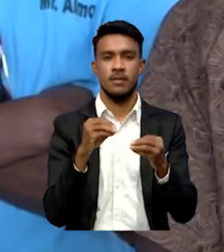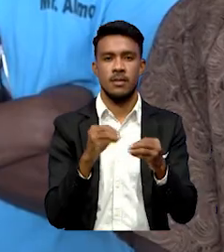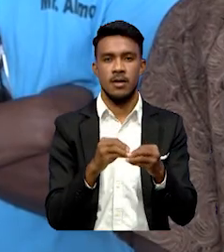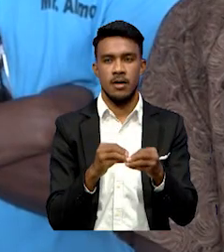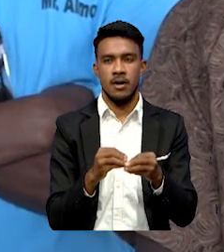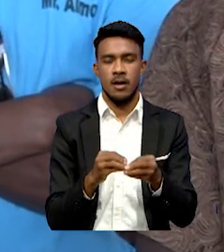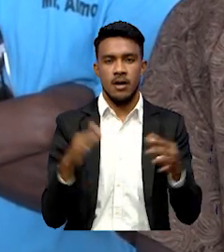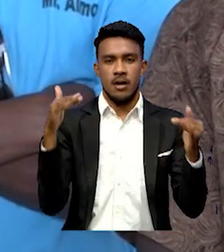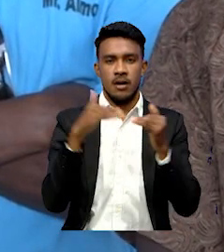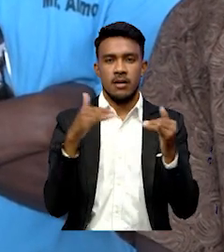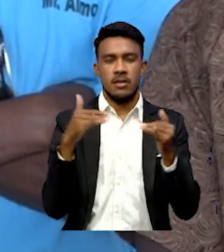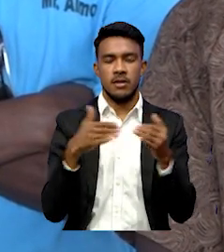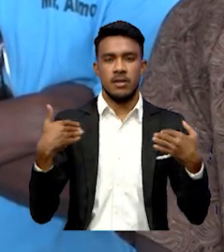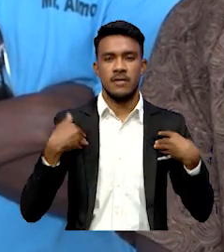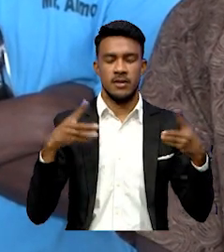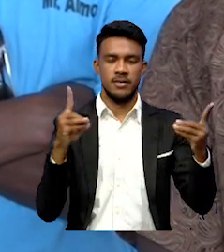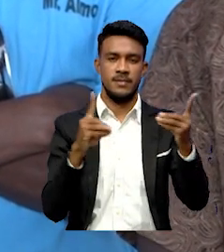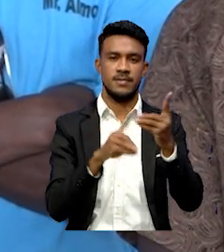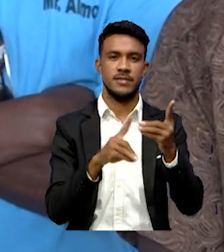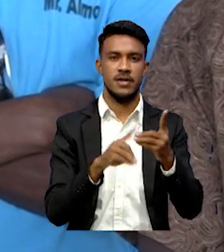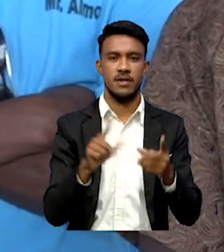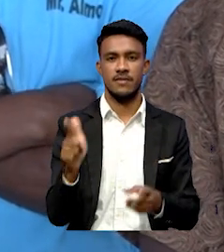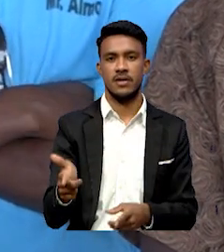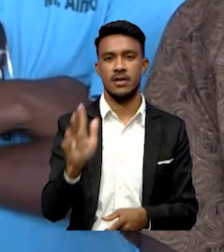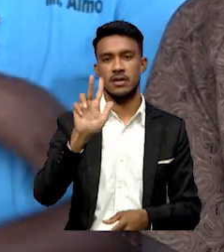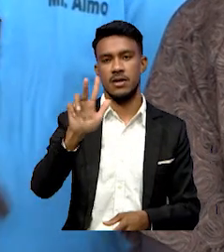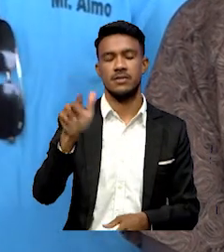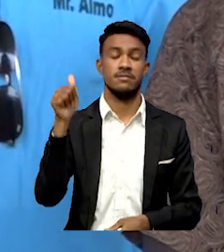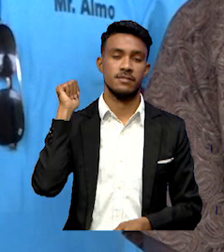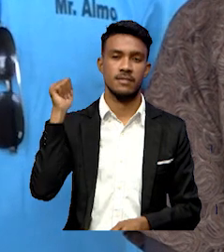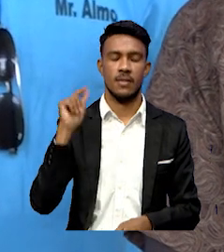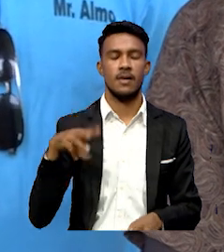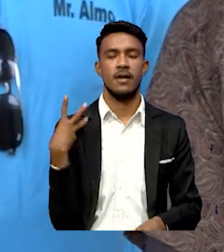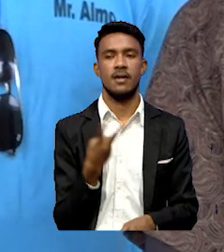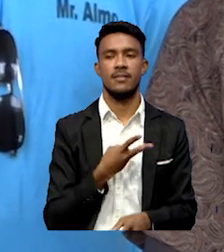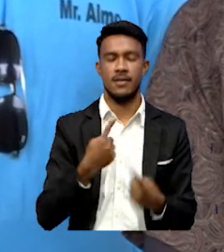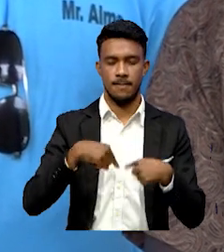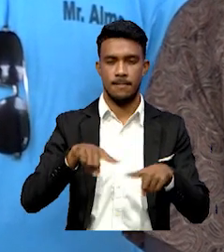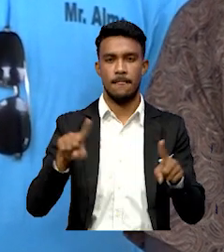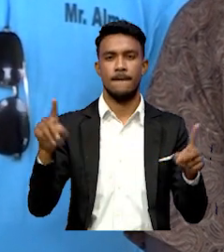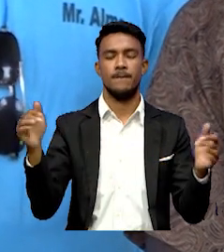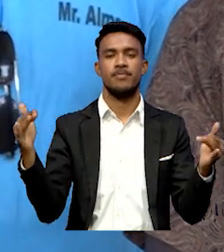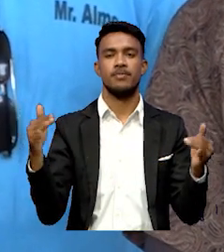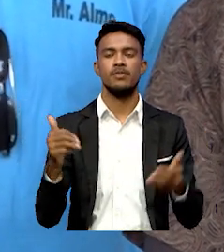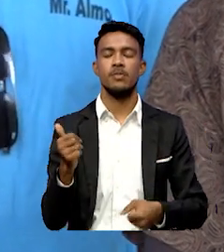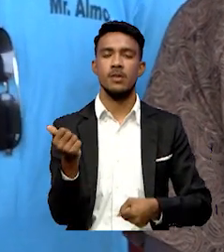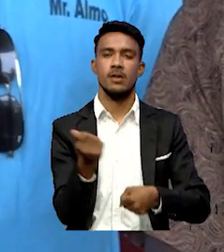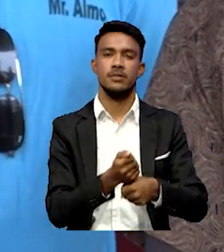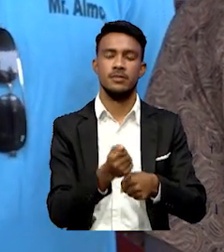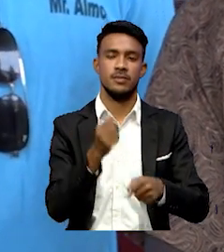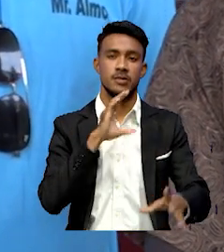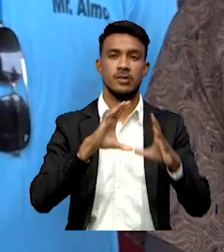bazia ba encontro iha dia 23 liuba nebe mak ami bahamu ba apoyo komunikatiana